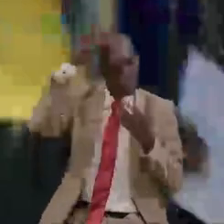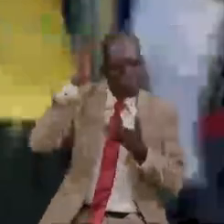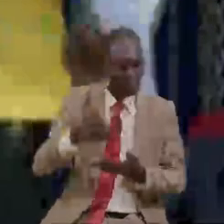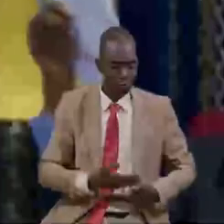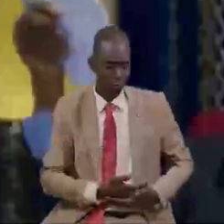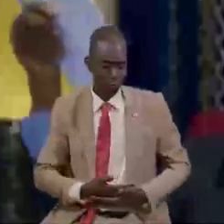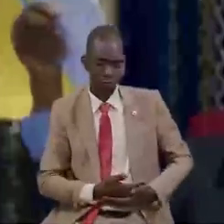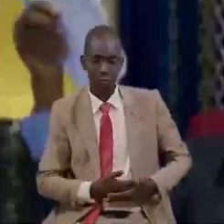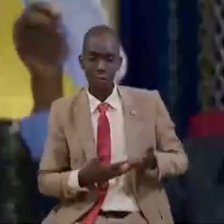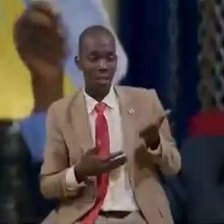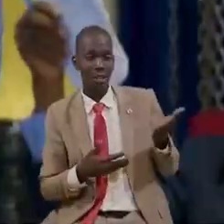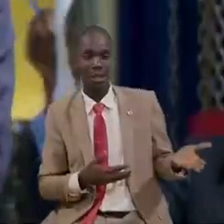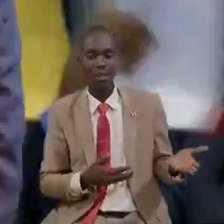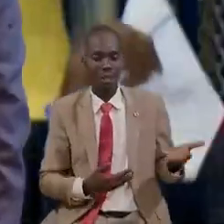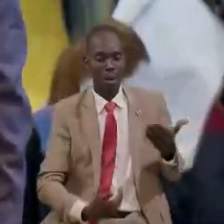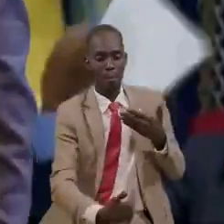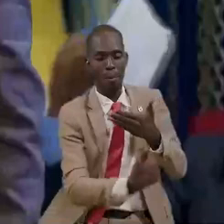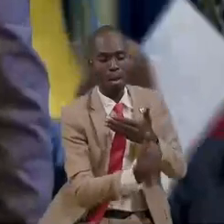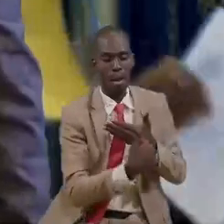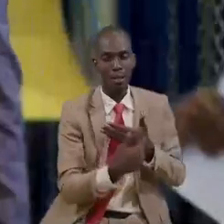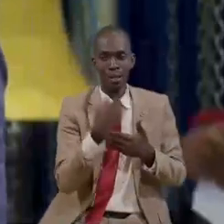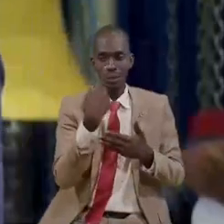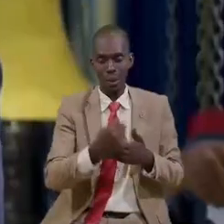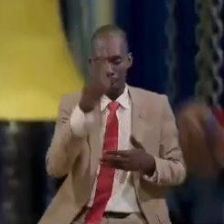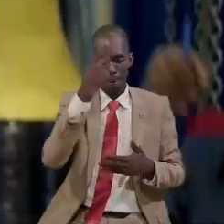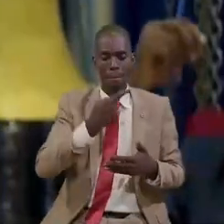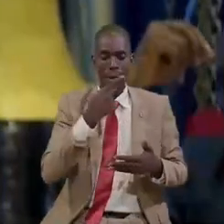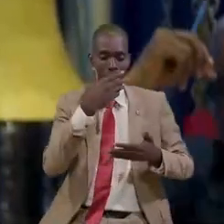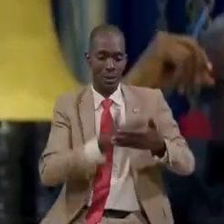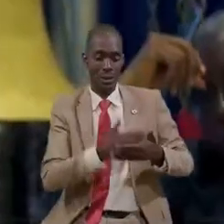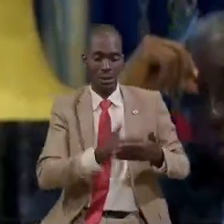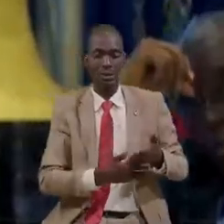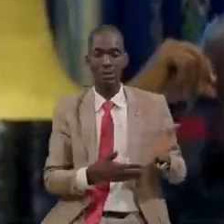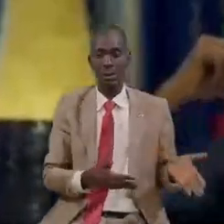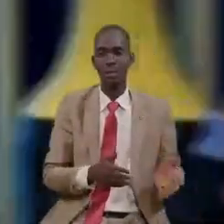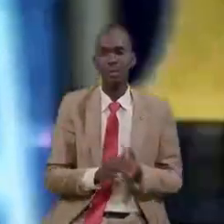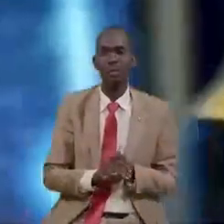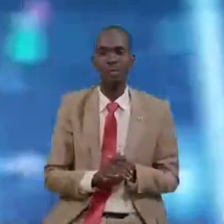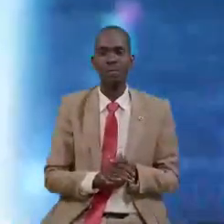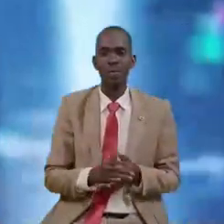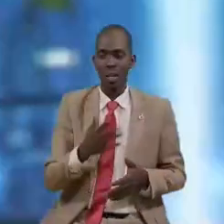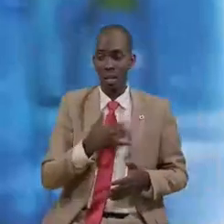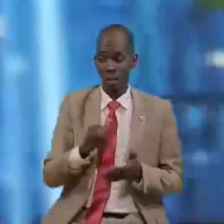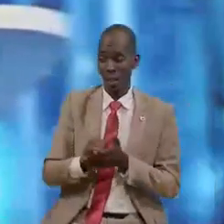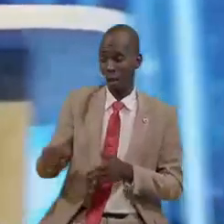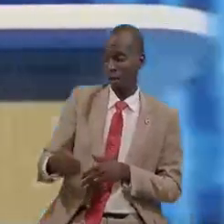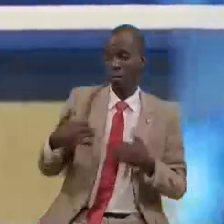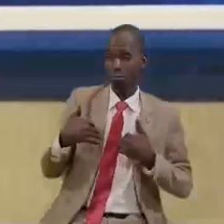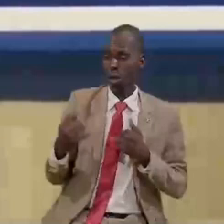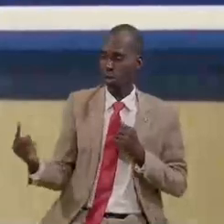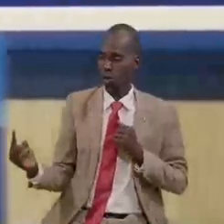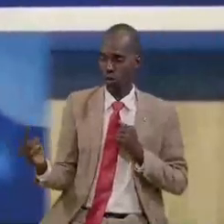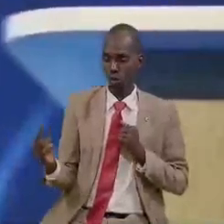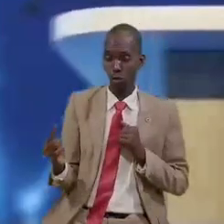qui veut prendre un lionceau devant le grand lion, et l'animal vient,